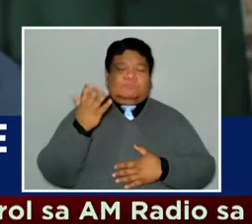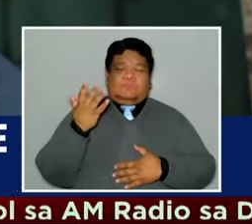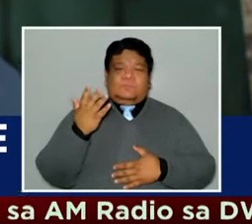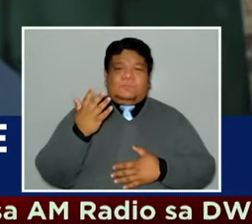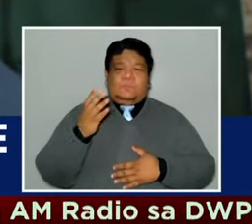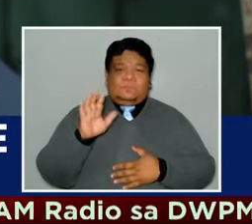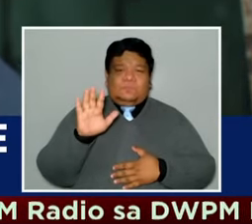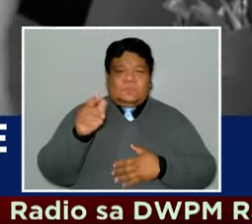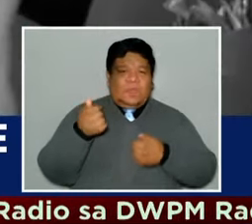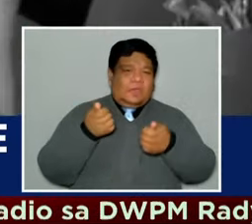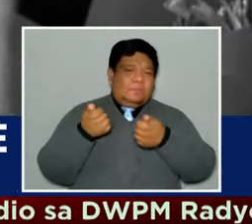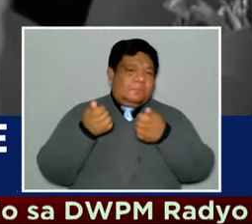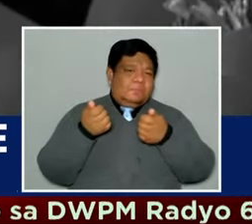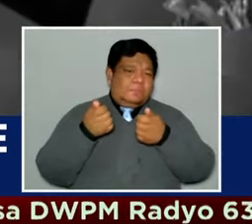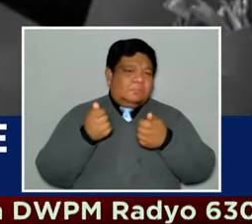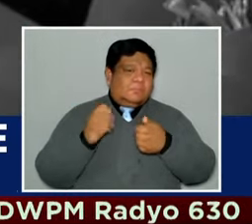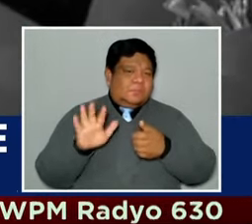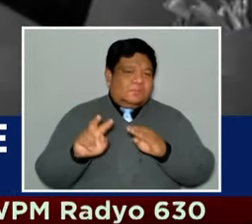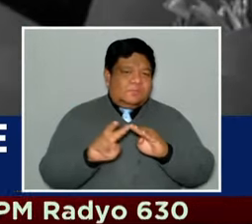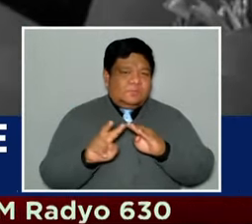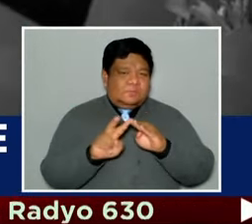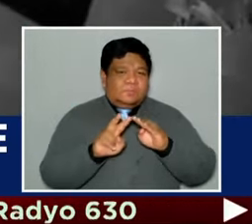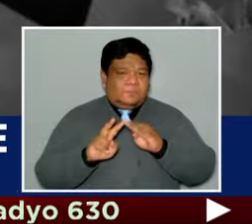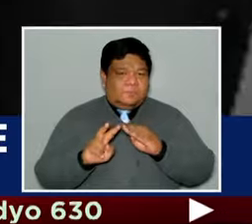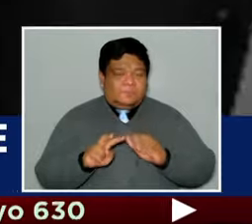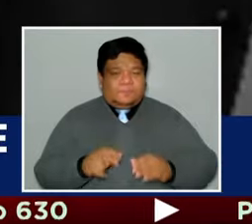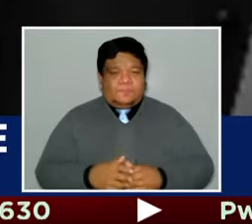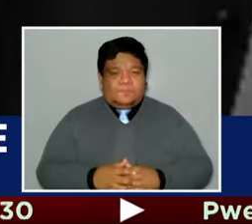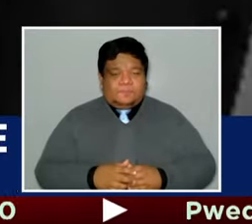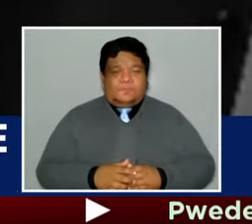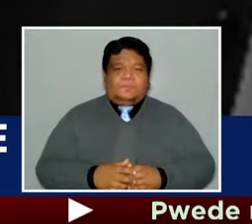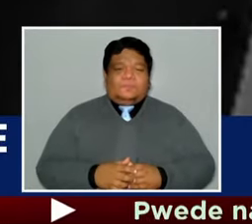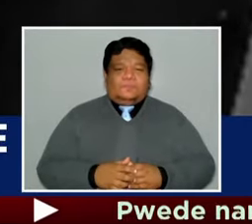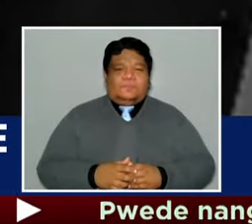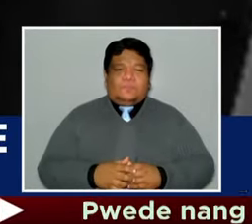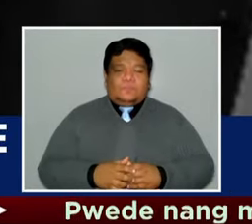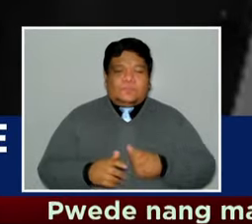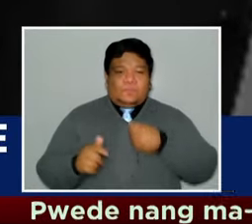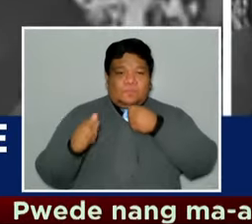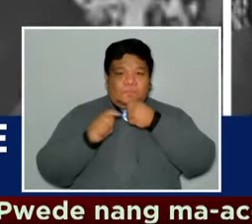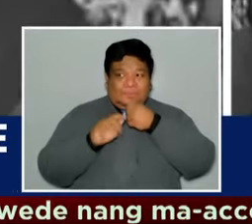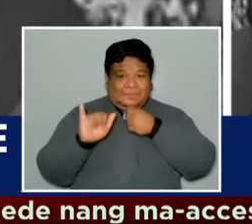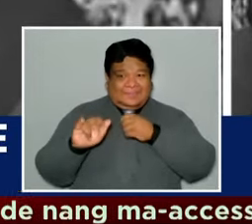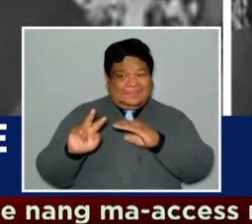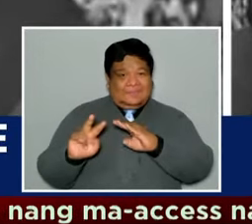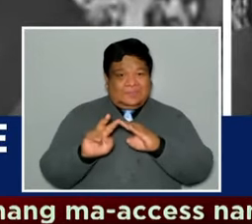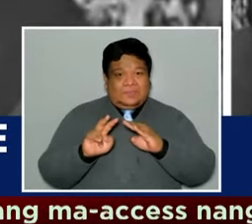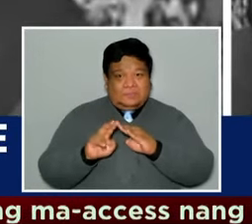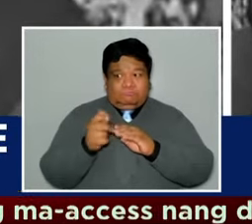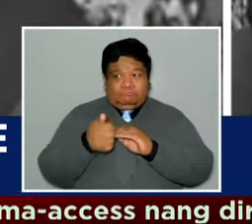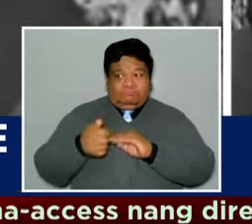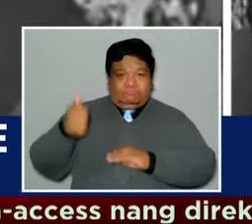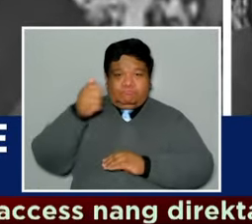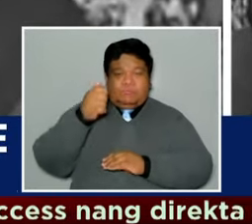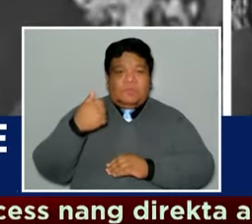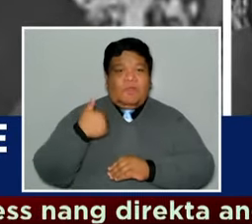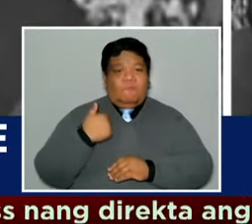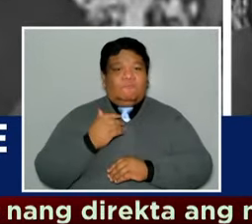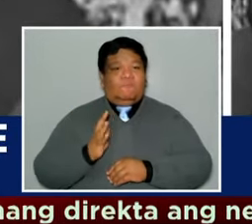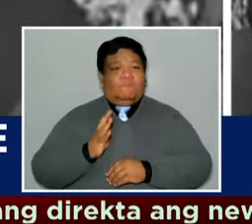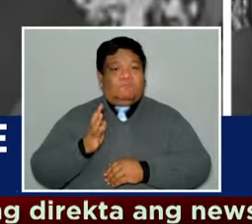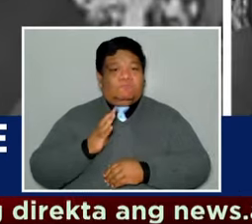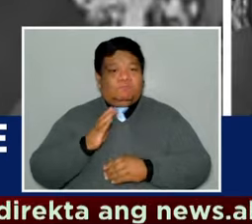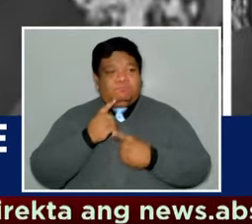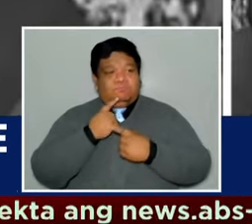ng subdivision. Wala pang opisyal na pahayag ang pamunuan ng naturang subdivision. Patuloy naman ang follow-up operation ng